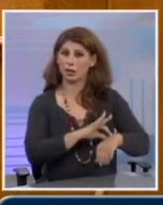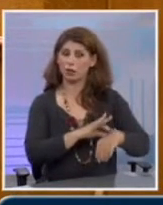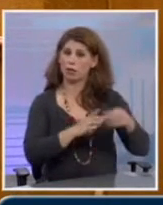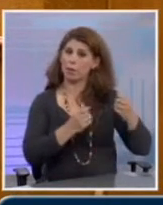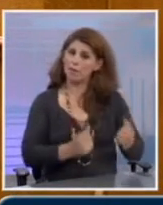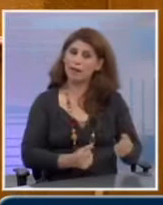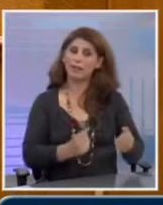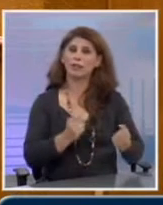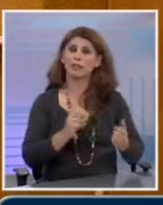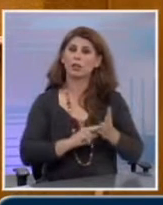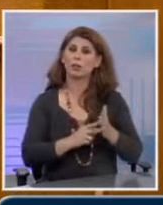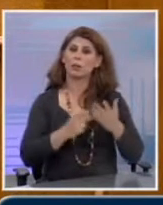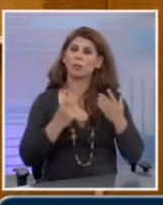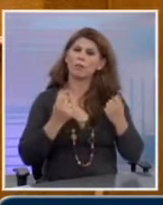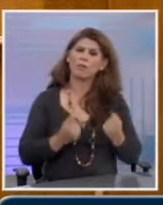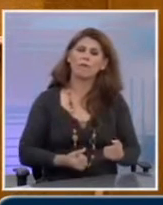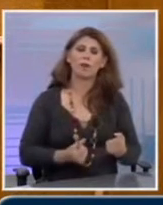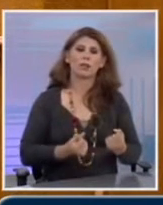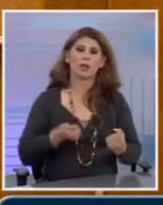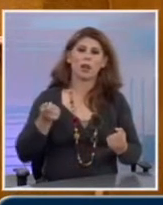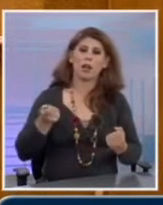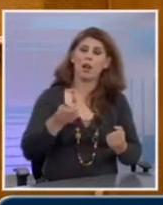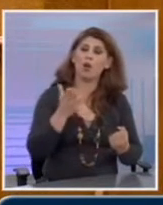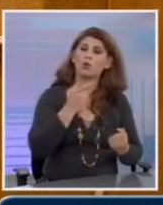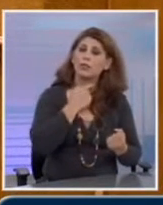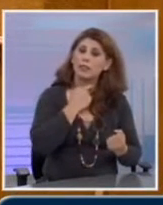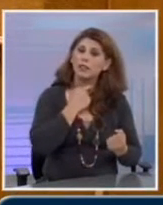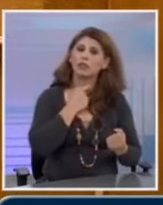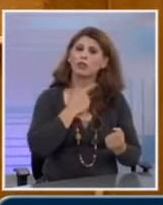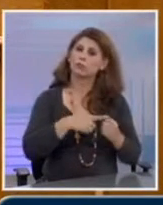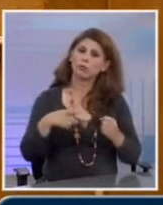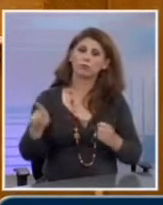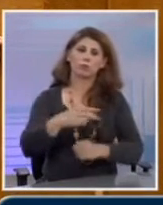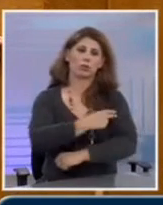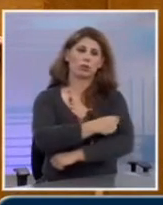επιβαρύνονταν οικονομικά με δυσβάσταχτα χρέη όταν χρειαζόταν να νοσηλευτούν στα νοσοκομεία.